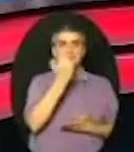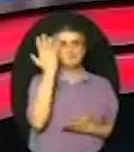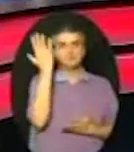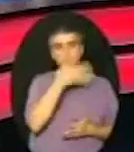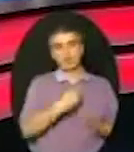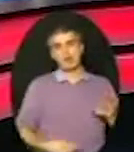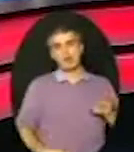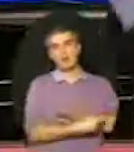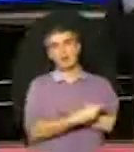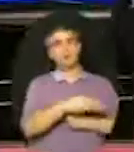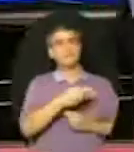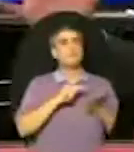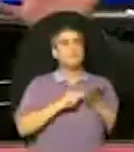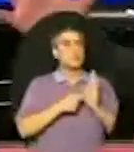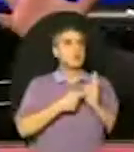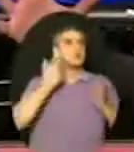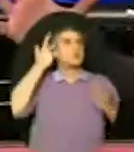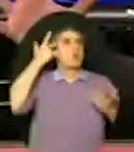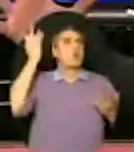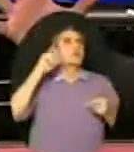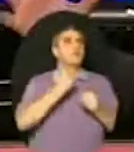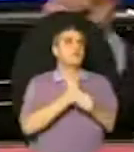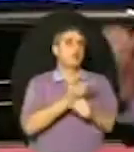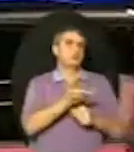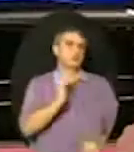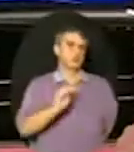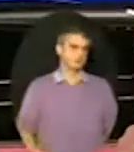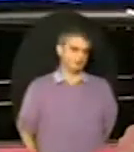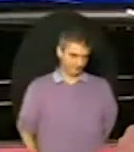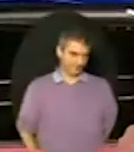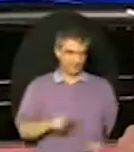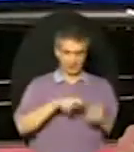למטרות שהשד יודע לאן הם עוברות. כן, טוב. אתה נשאר איתנו לעוד דקה אחת.